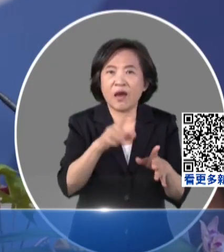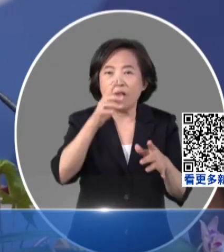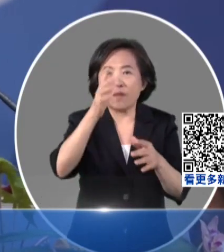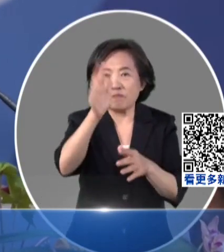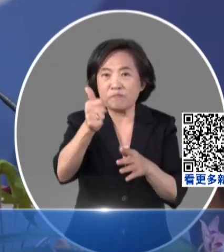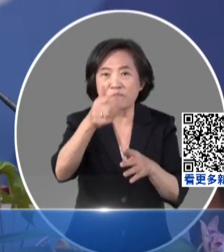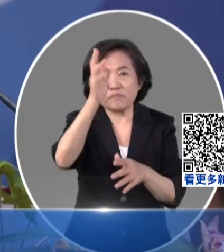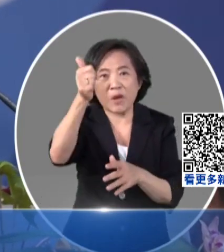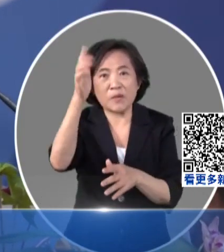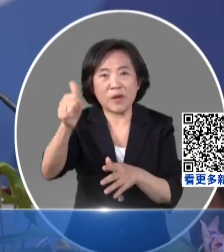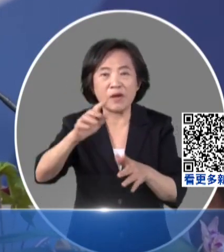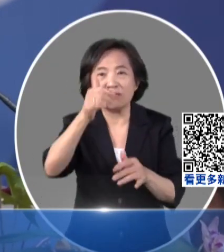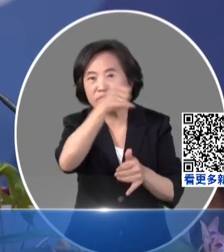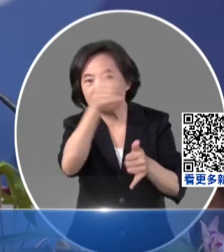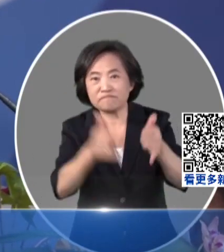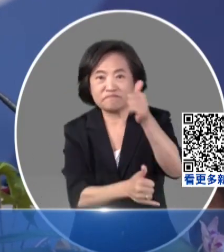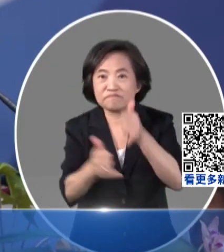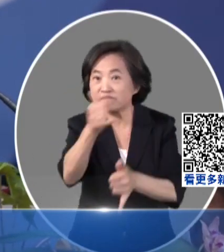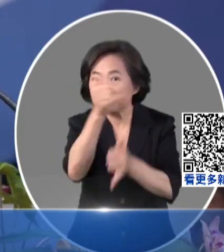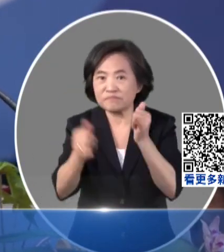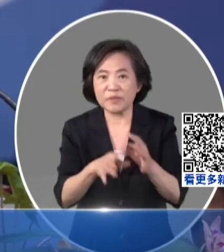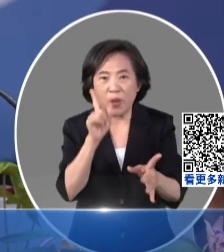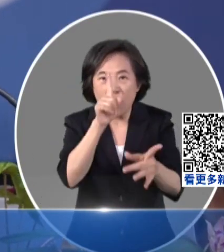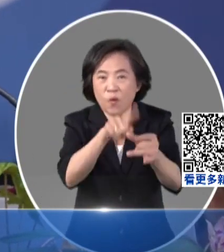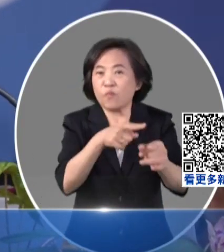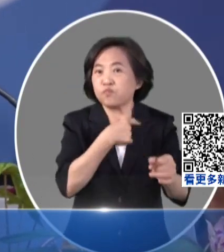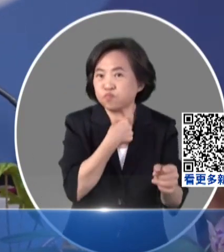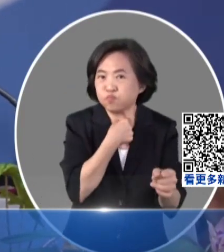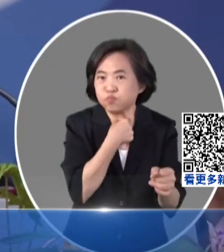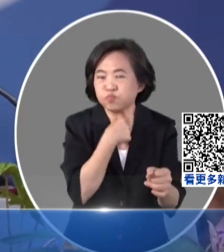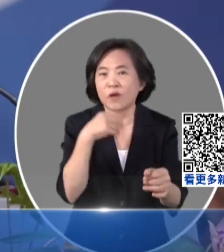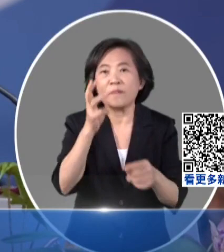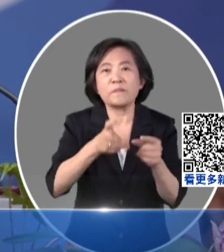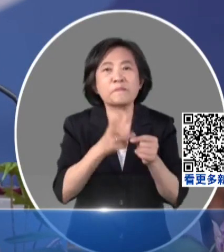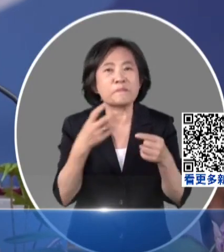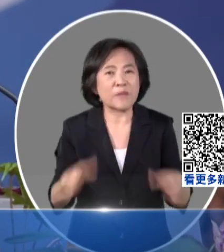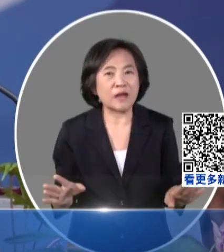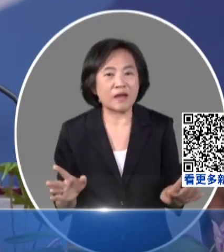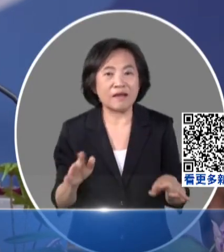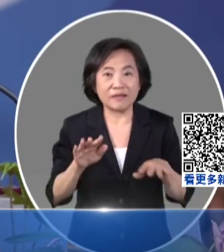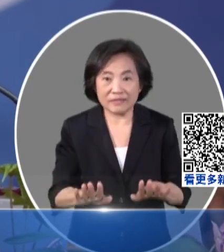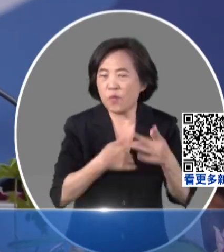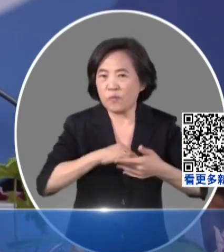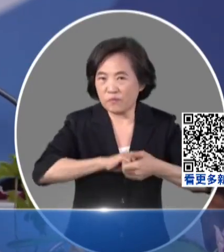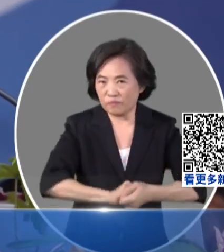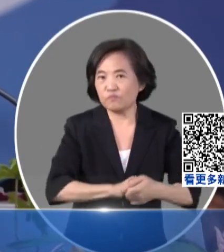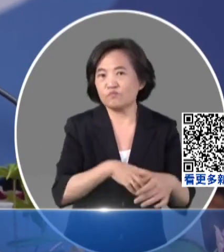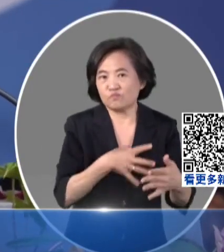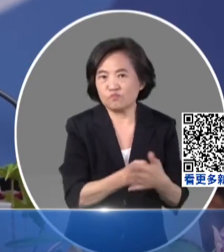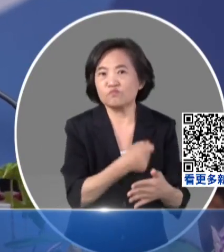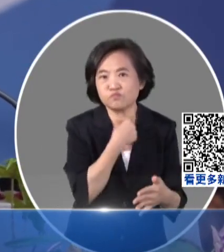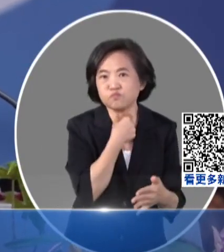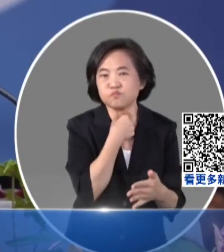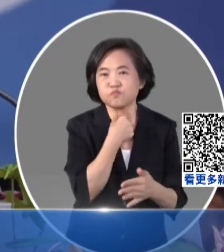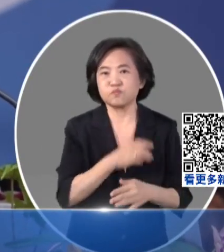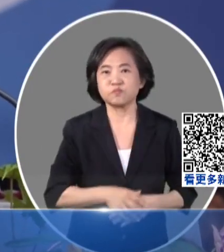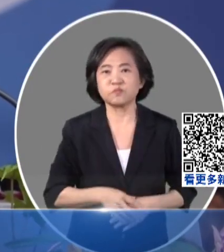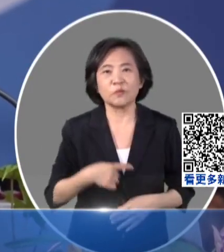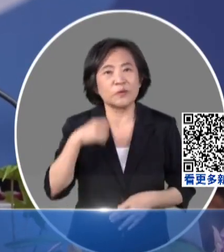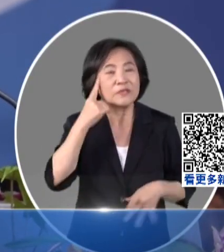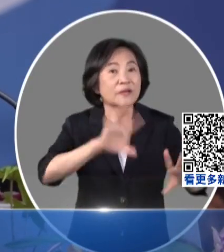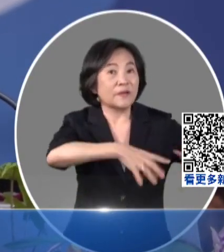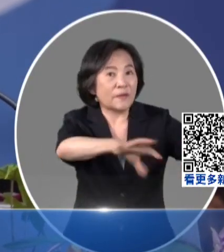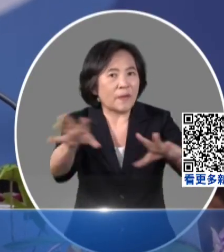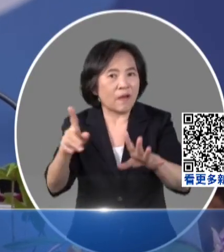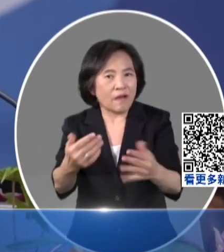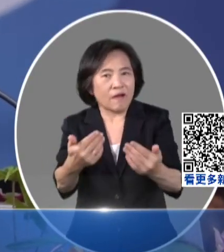统都想实现的梦想，现在我们做到了。我相信全世界更